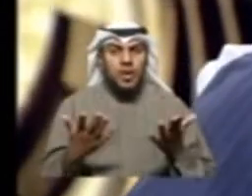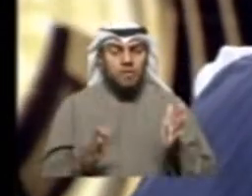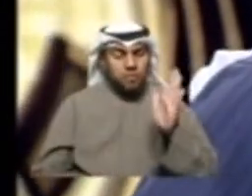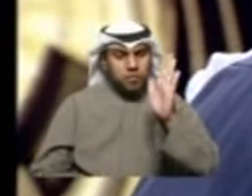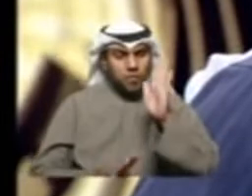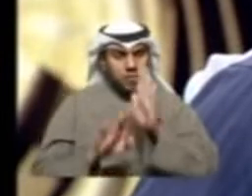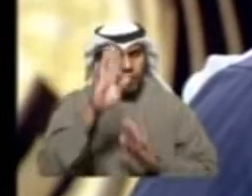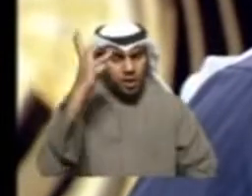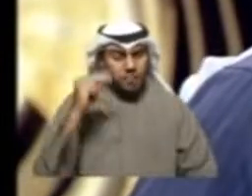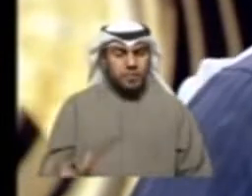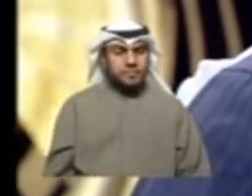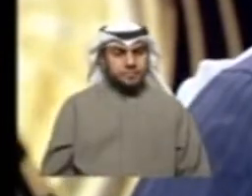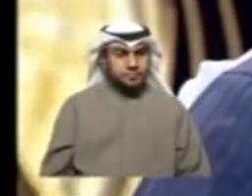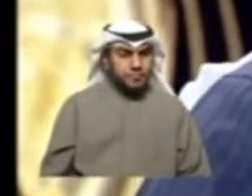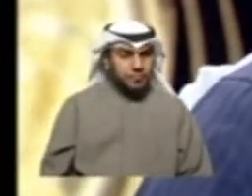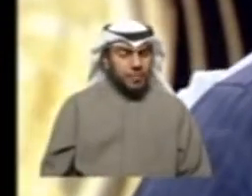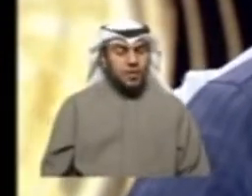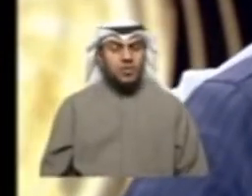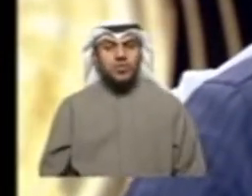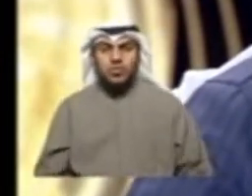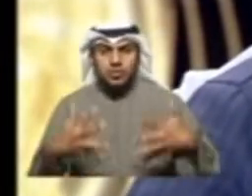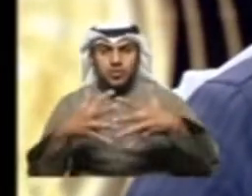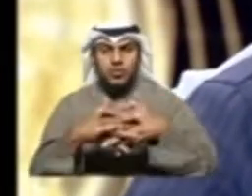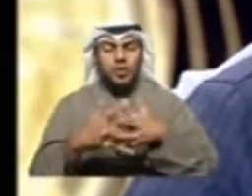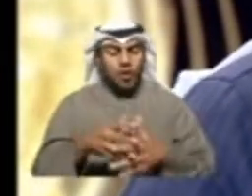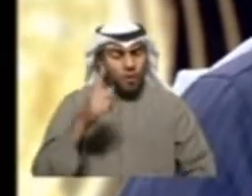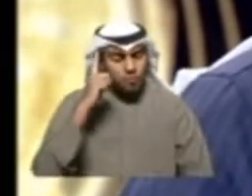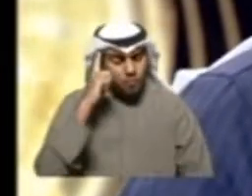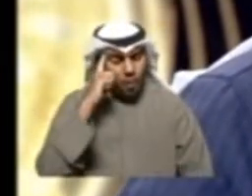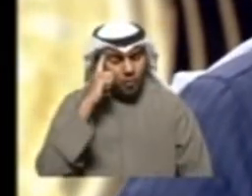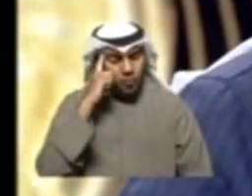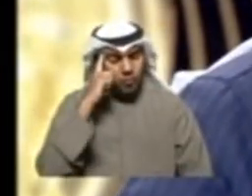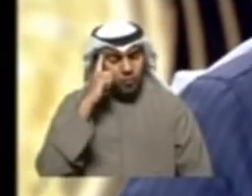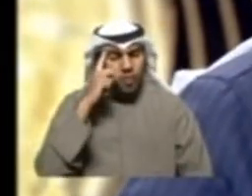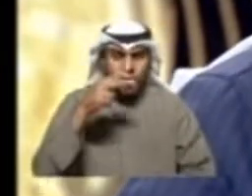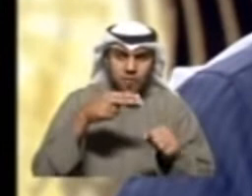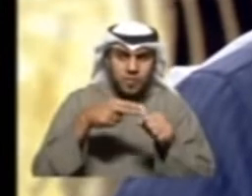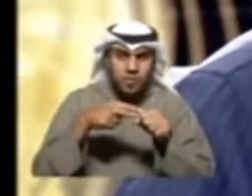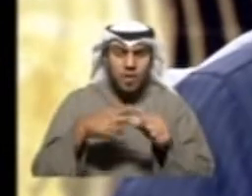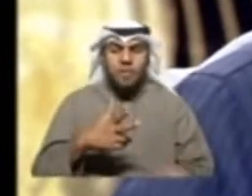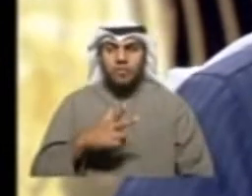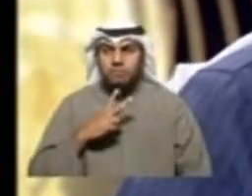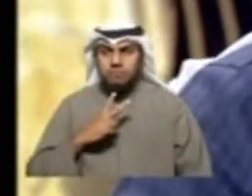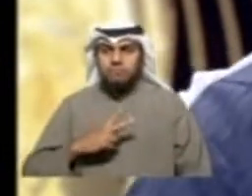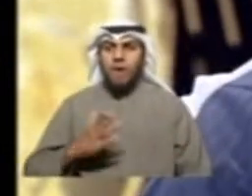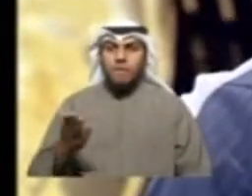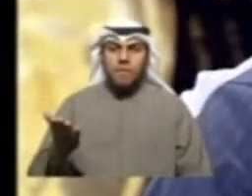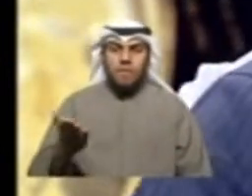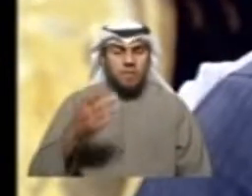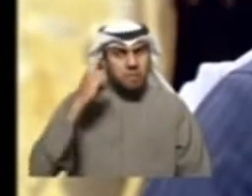أكثر لإعادة إعمار العراق؟ طبعا هذه الشركات. العراق بلد غني وثري ويرقد على بحيرات من النفط